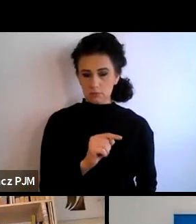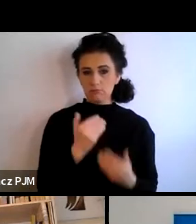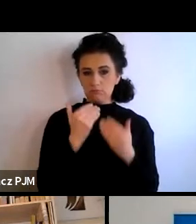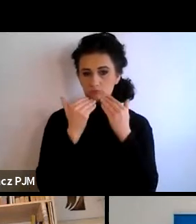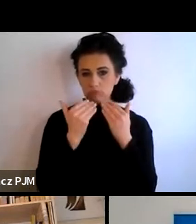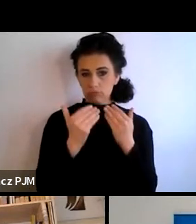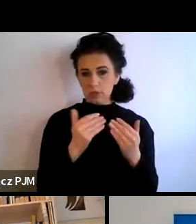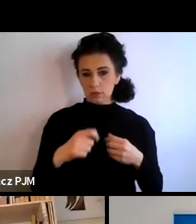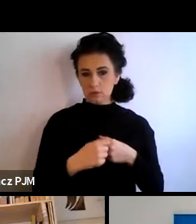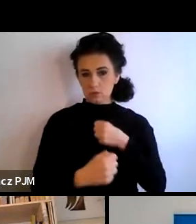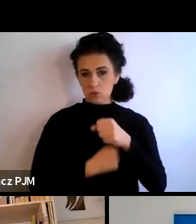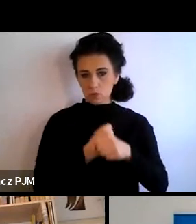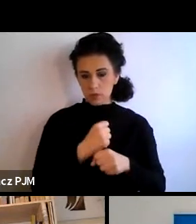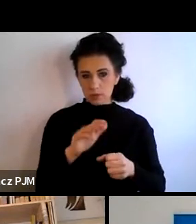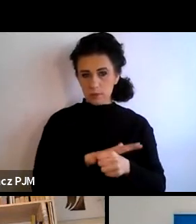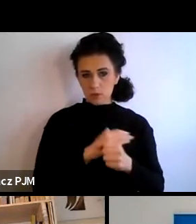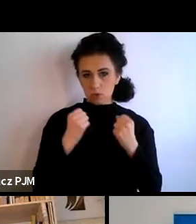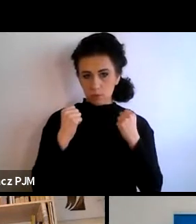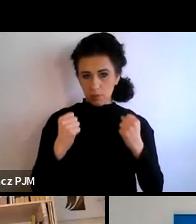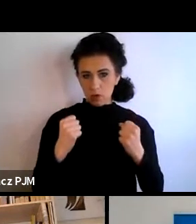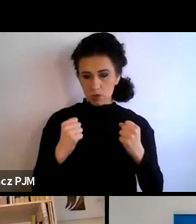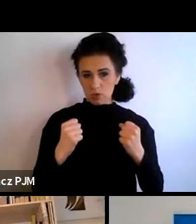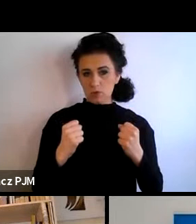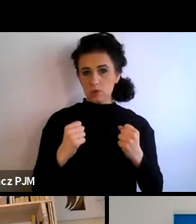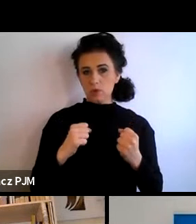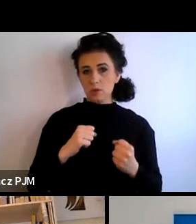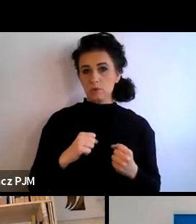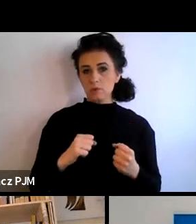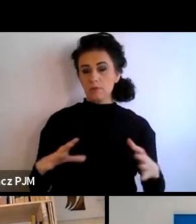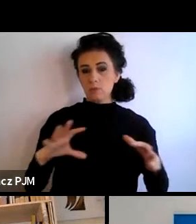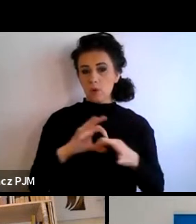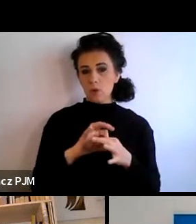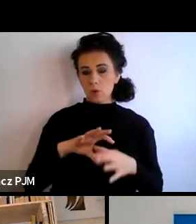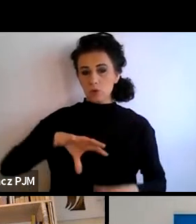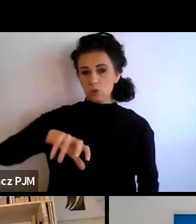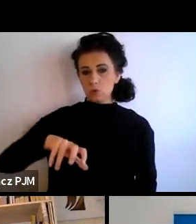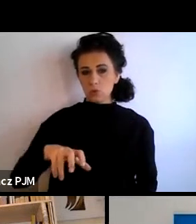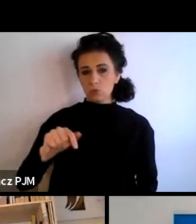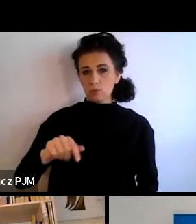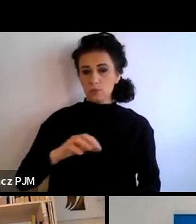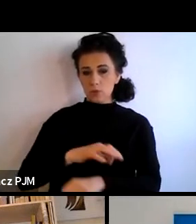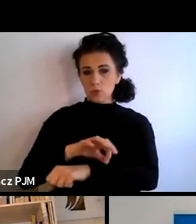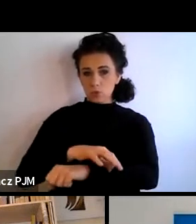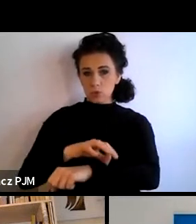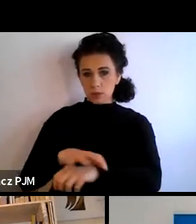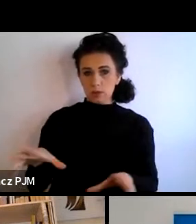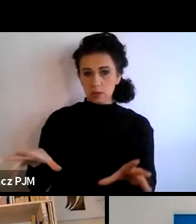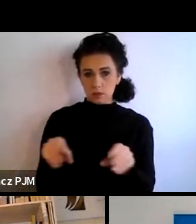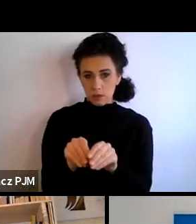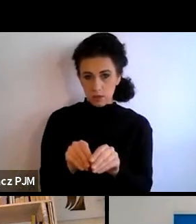z pełnomocnikiem połączył się z grupą tej studentki,